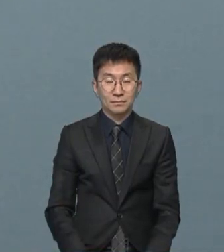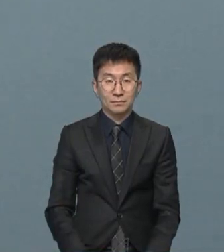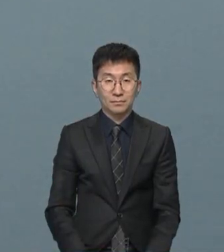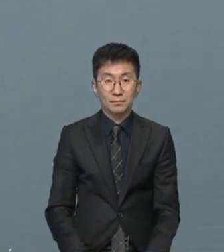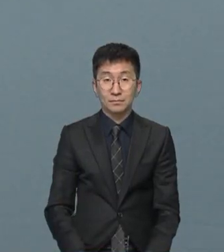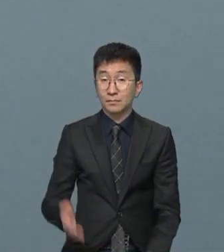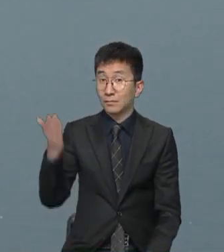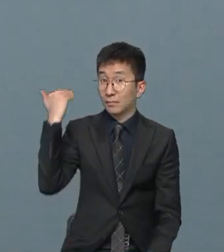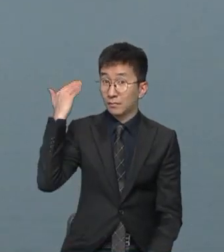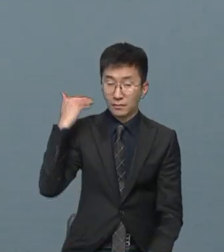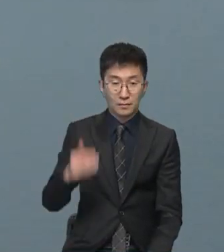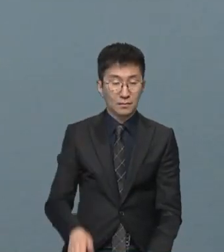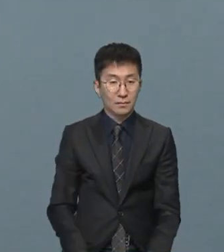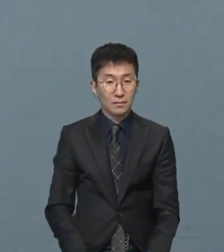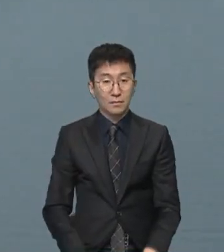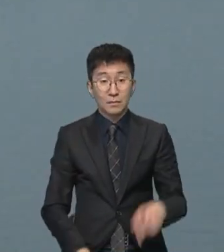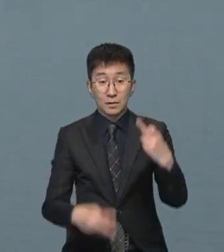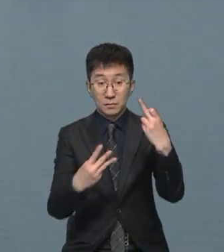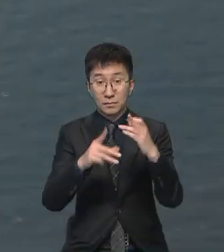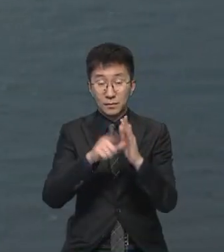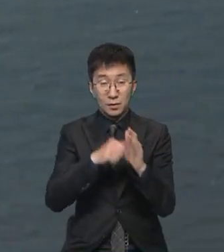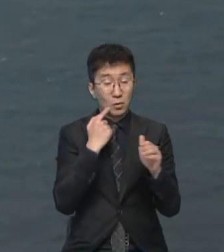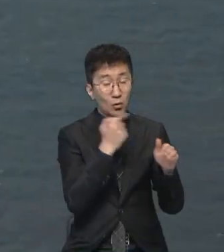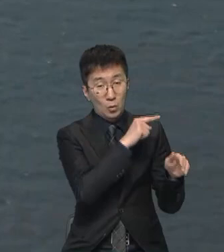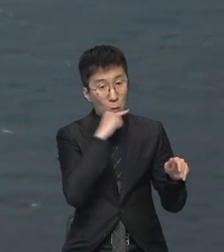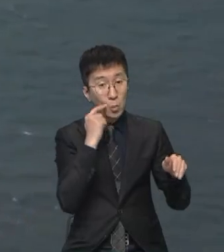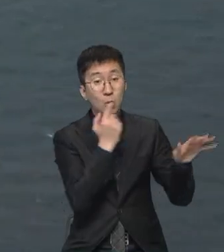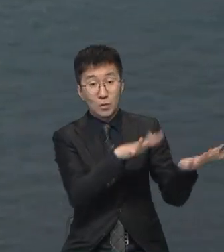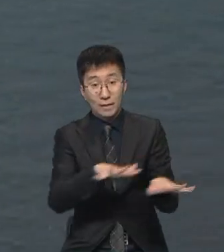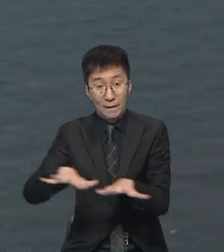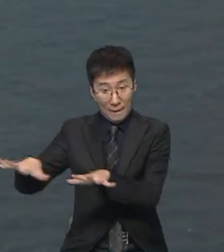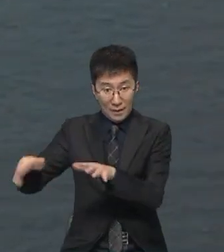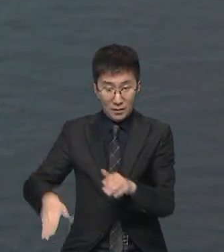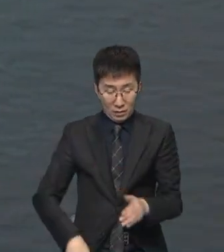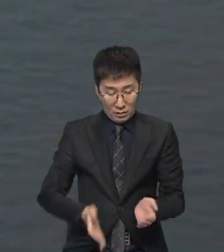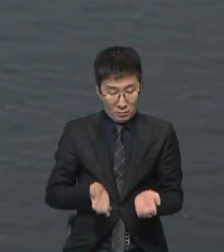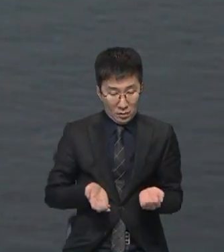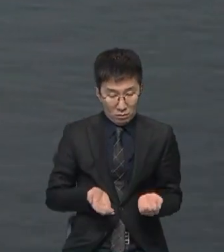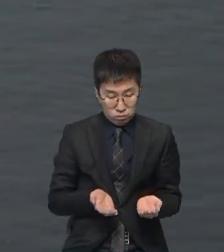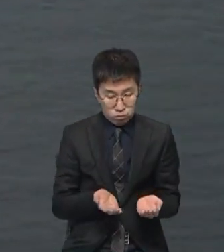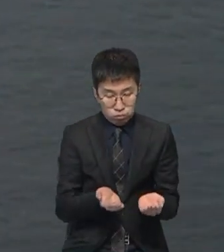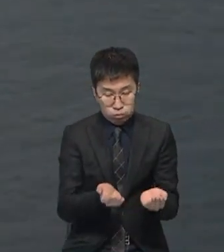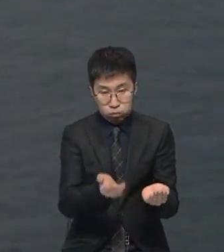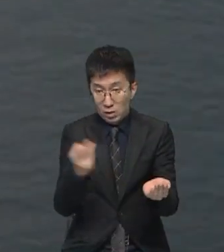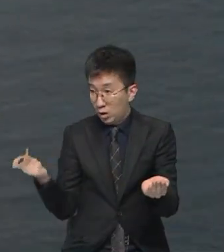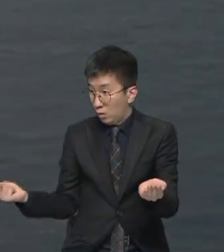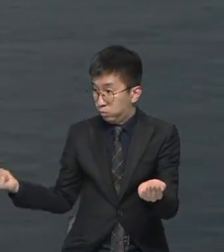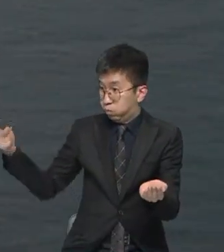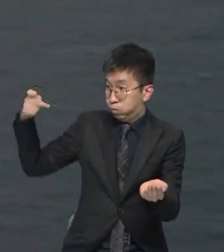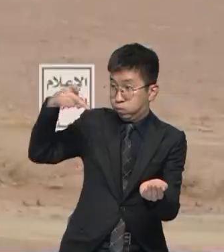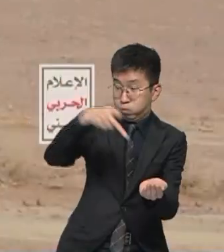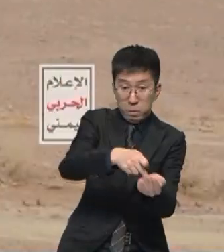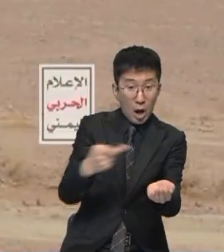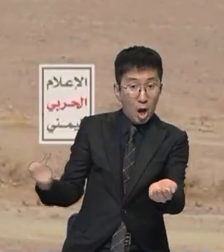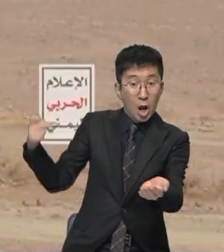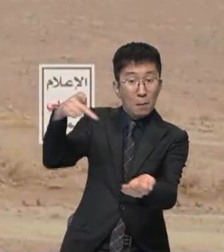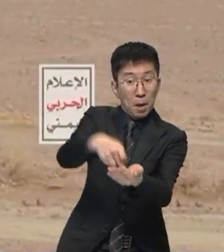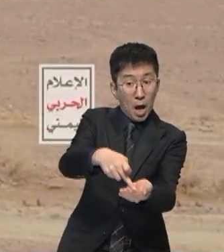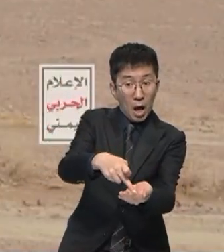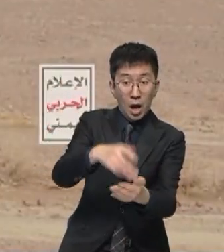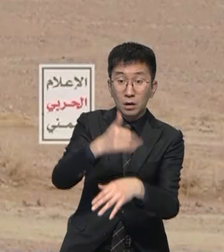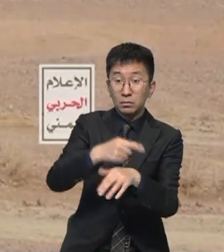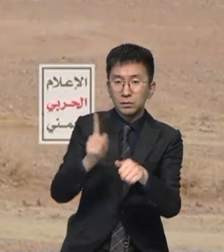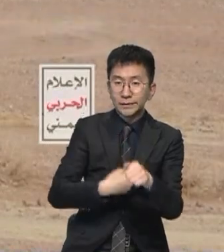지난 3일 홍해에서 파나마 화물선 두 척과 바하마 화물선 한 척이 미사일과 무인기로 공격받자 미